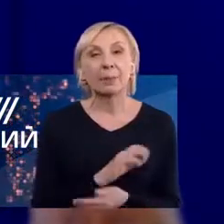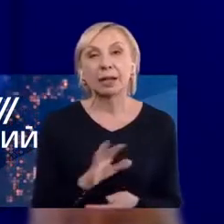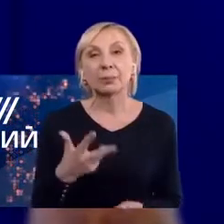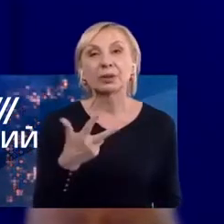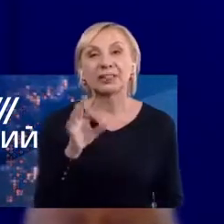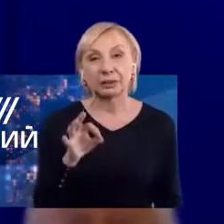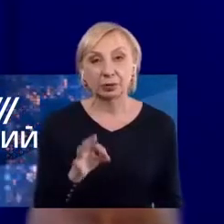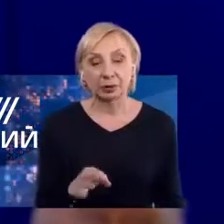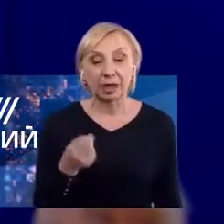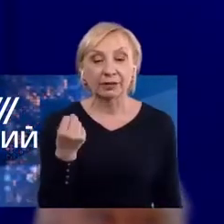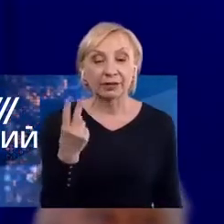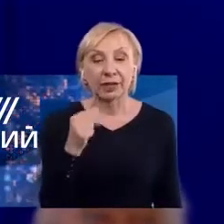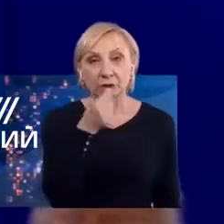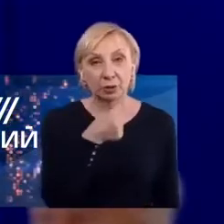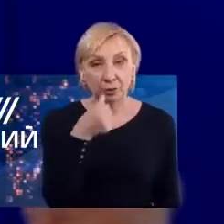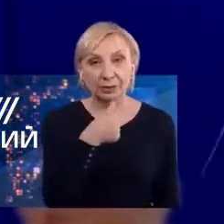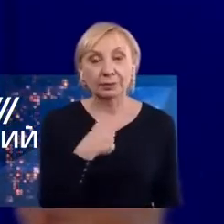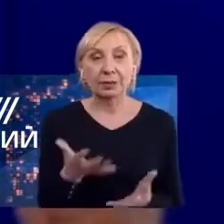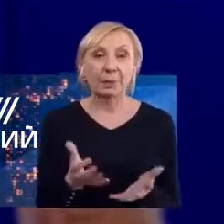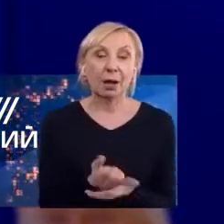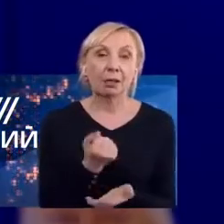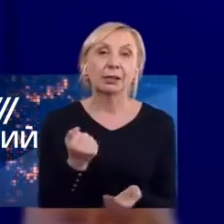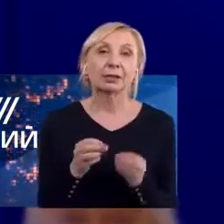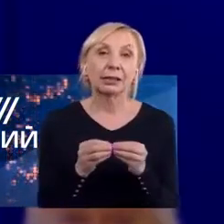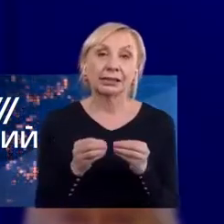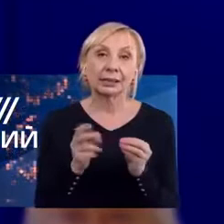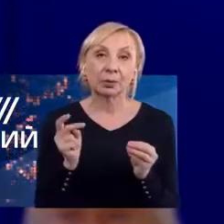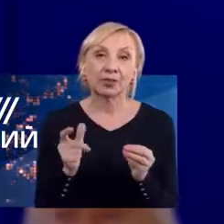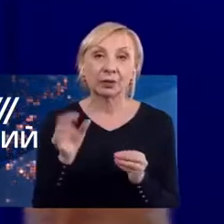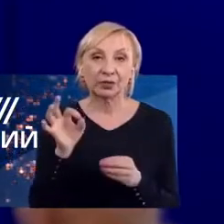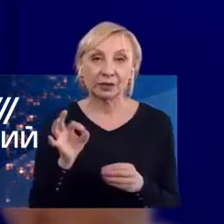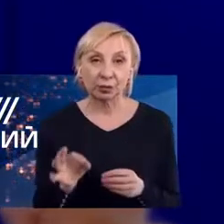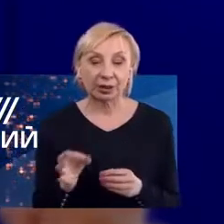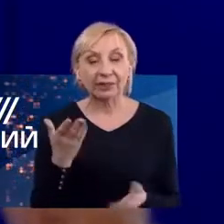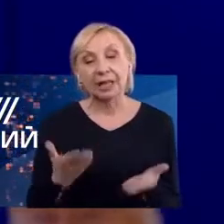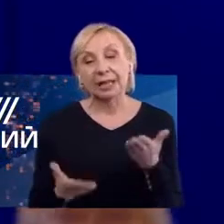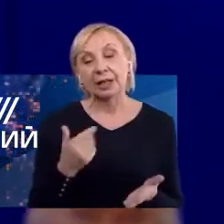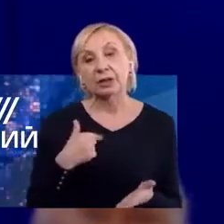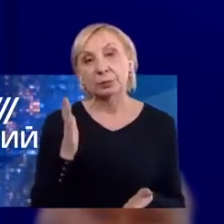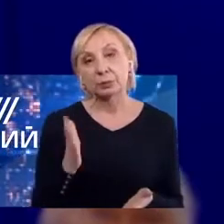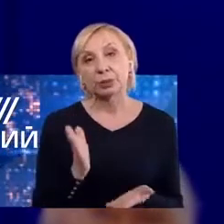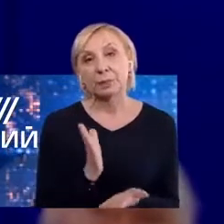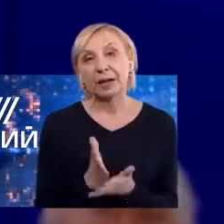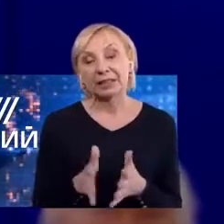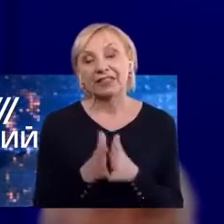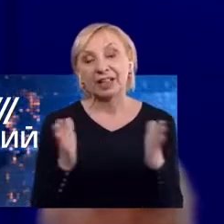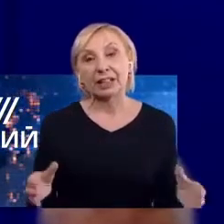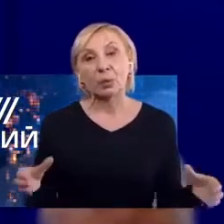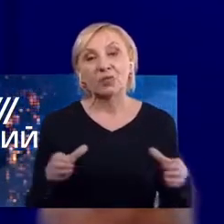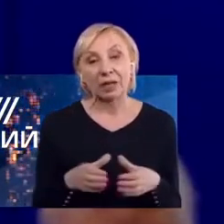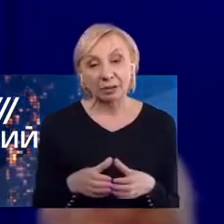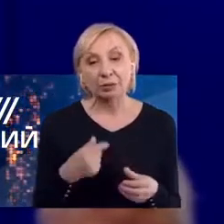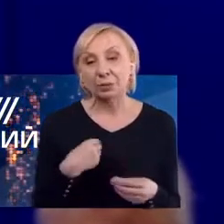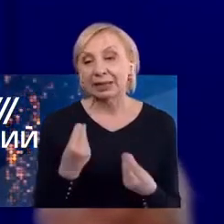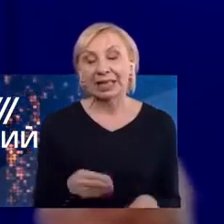в 2012 році ми набрали 10,5%. Якщо ми будемо мати велику фракцію в українському парламенті, ми